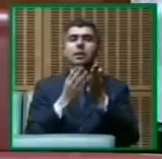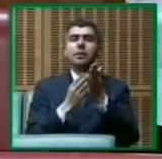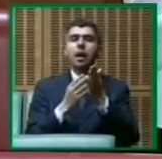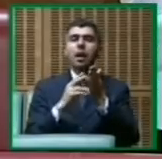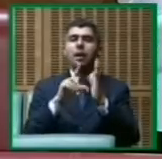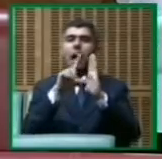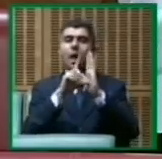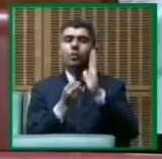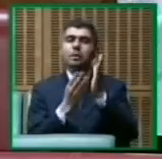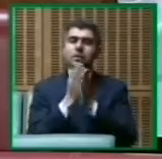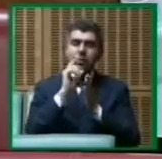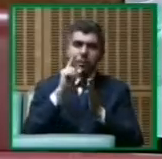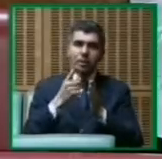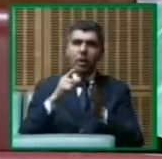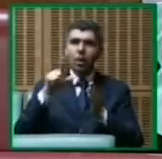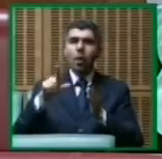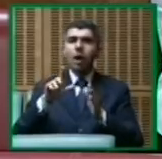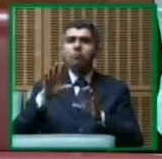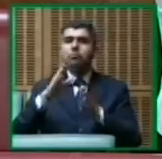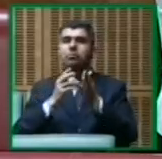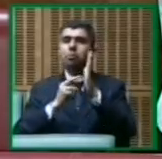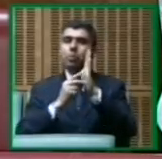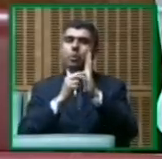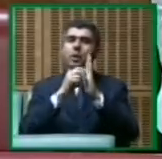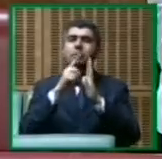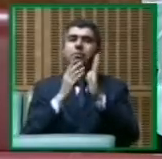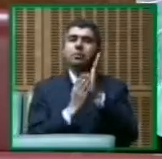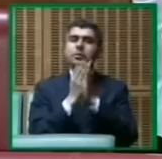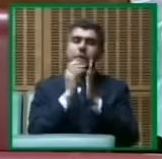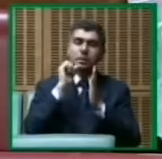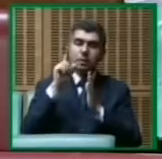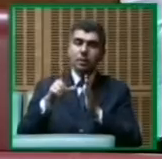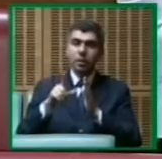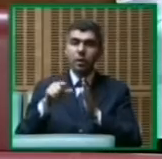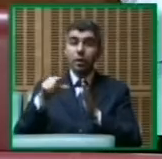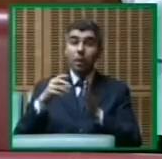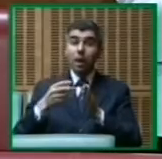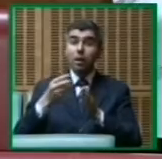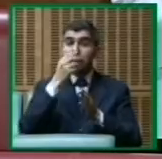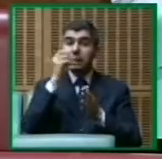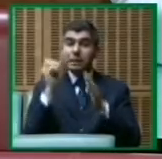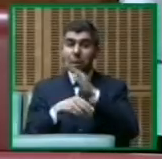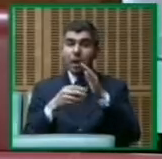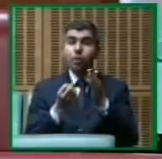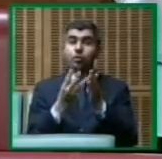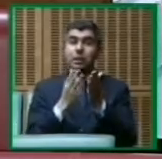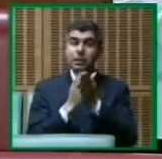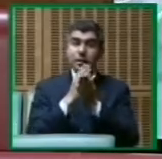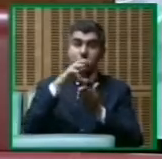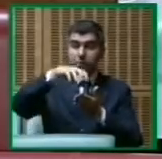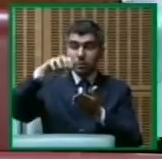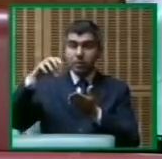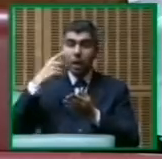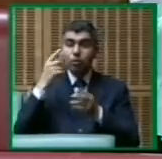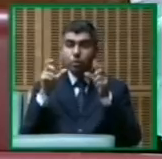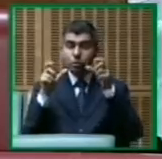ديال 24 مطرح 15 ديال المطارح. يعني الان النفايات اللي كتمشي للمطارح المراقبه في المدار